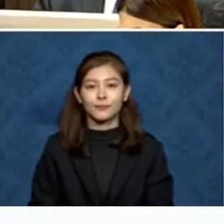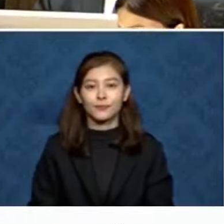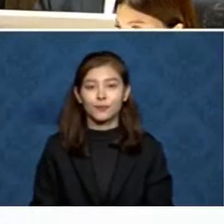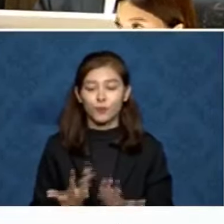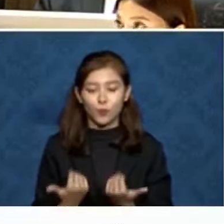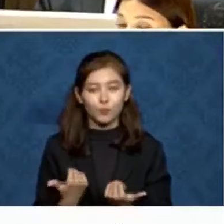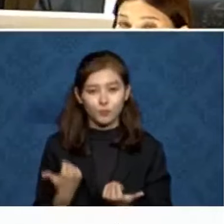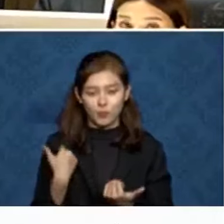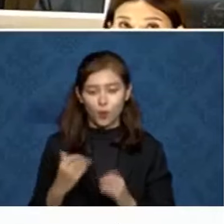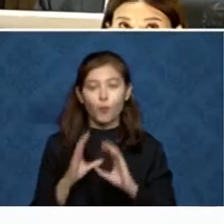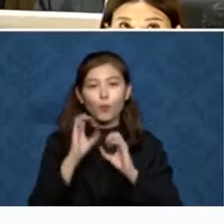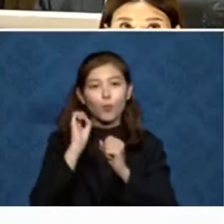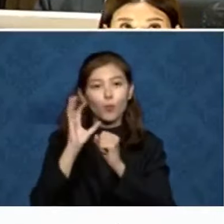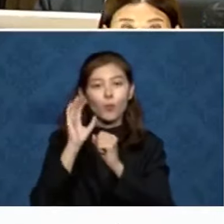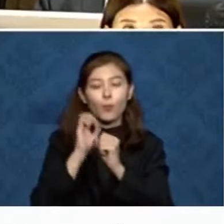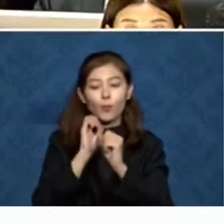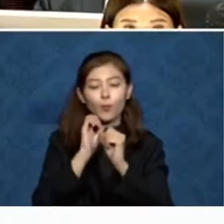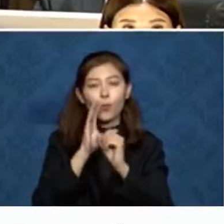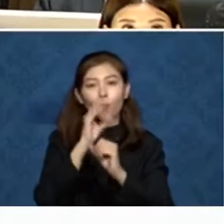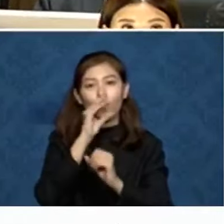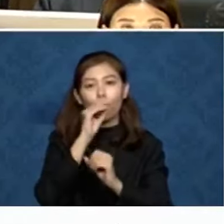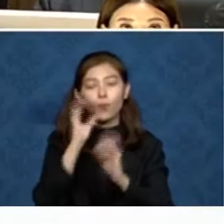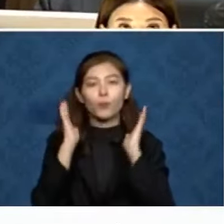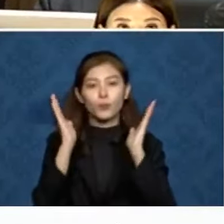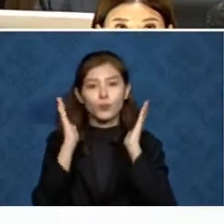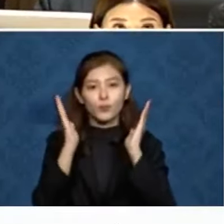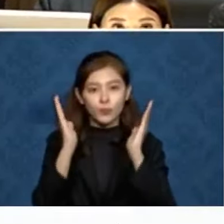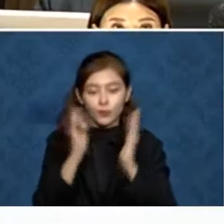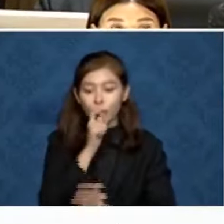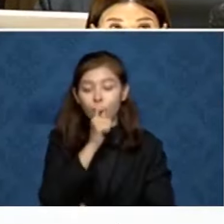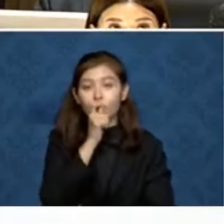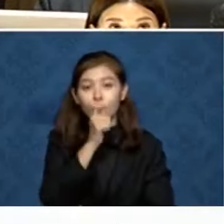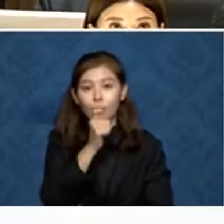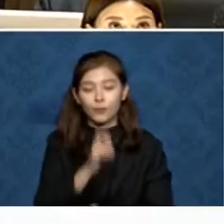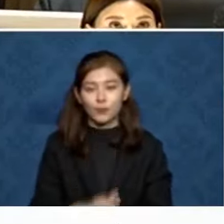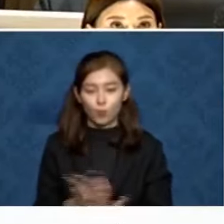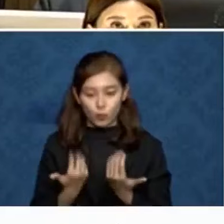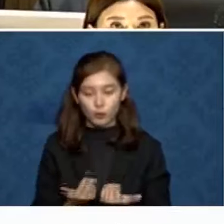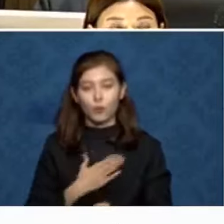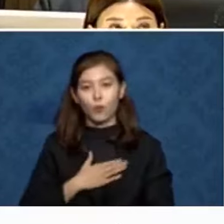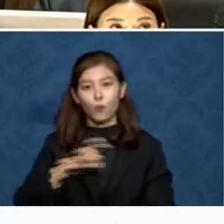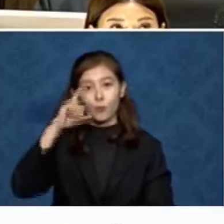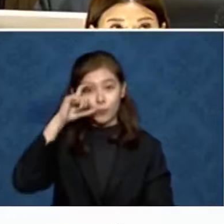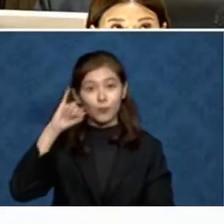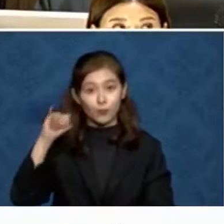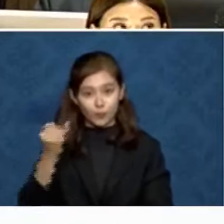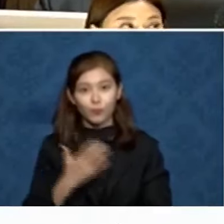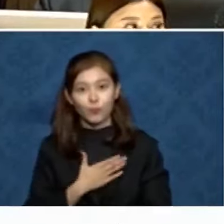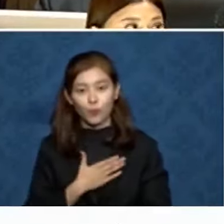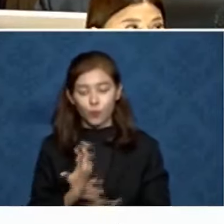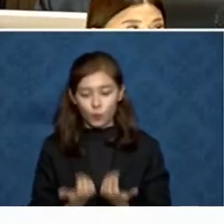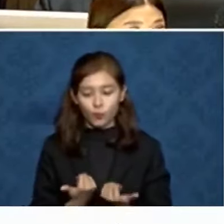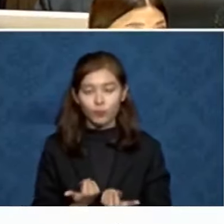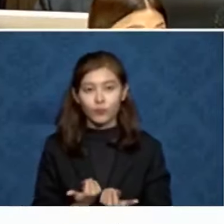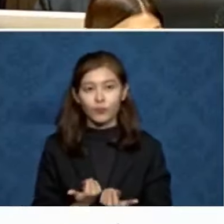แถลงเนี่ยดีหมดนะงบประมาณนี้เนี่ยเกิดจากการนำงบปี 67ที่สมัยพลเอกประยุทธ์หรือทำใหม่